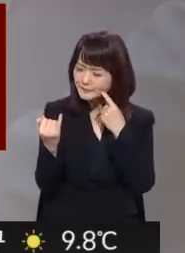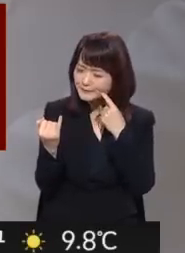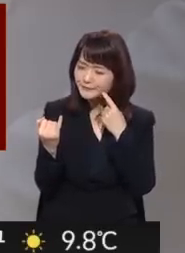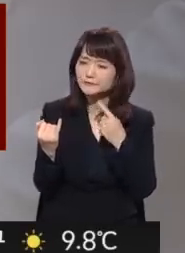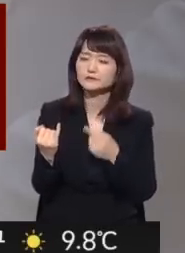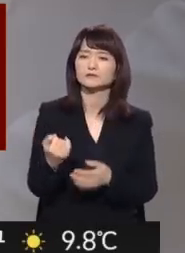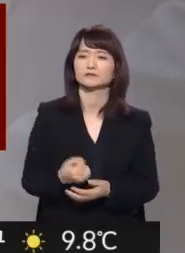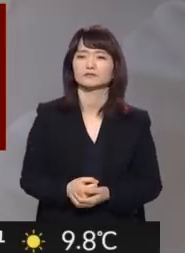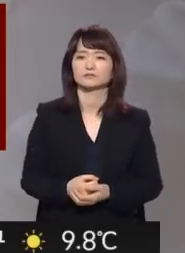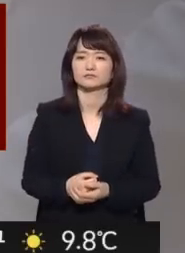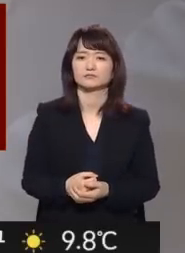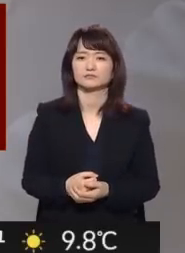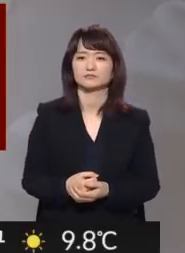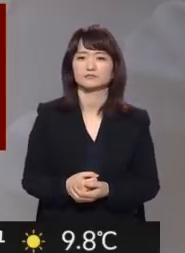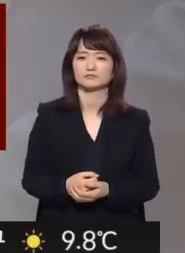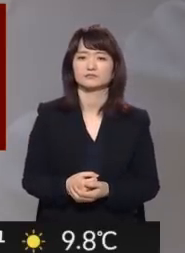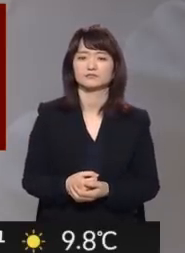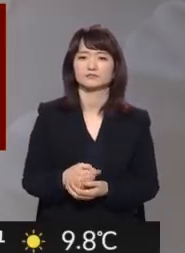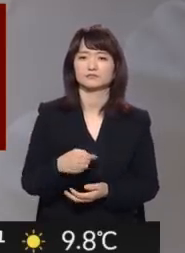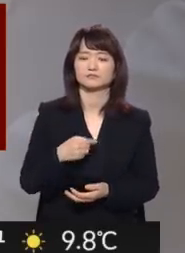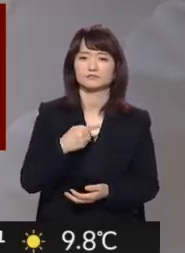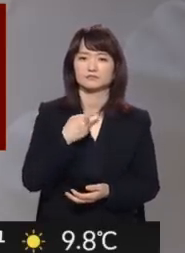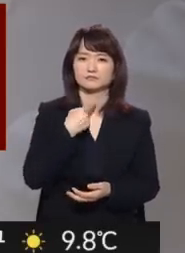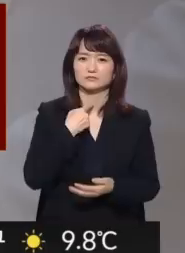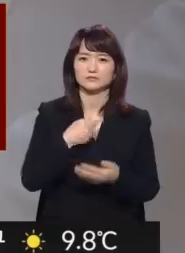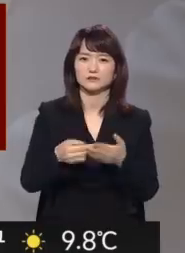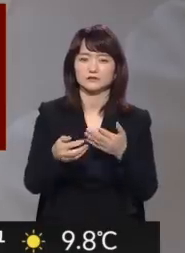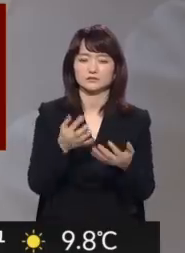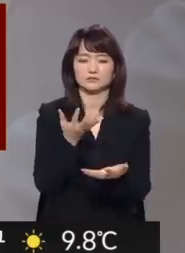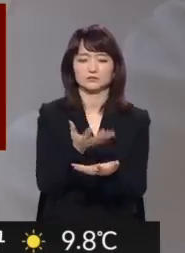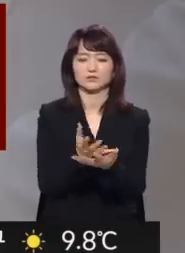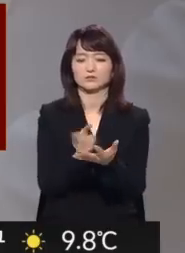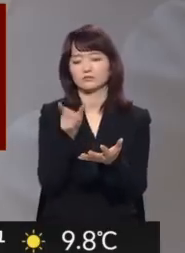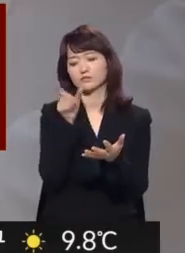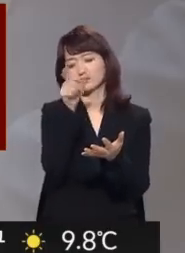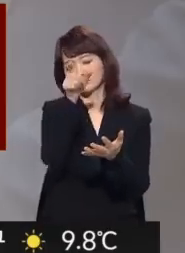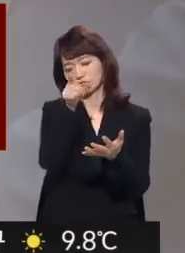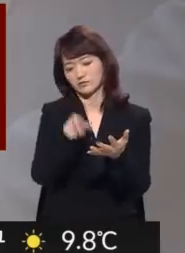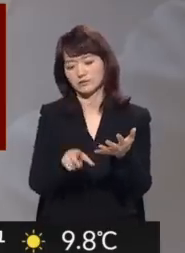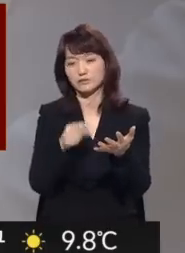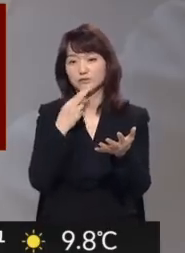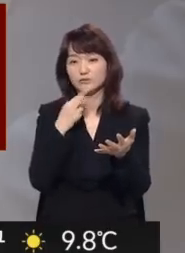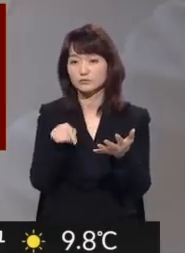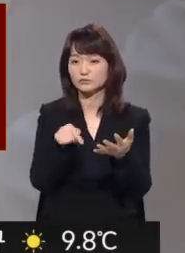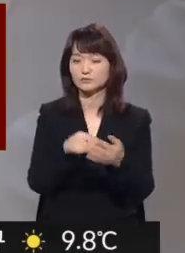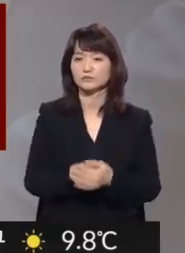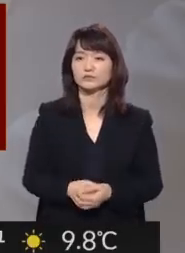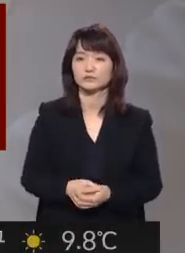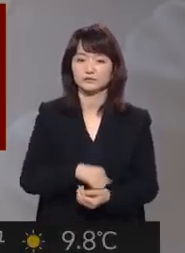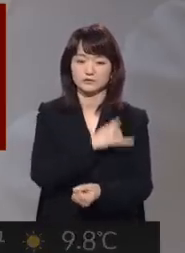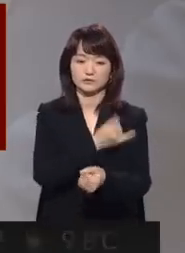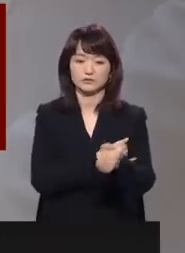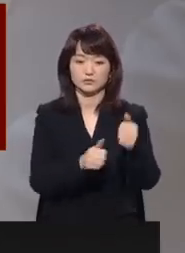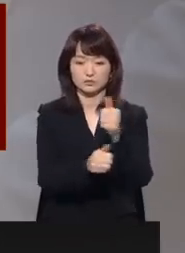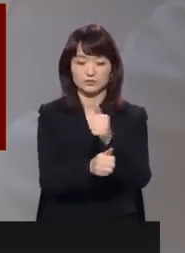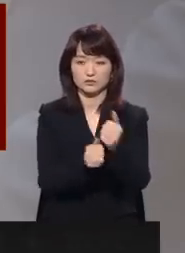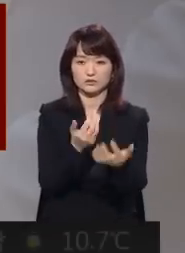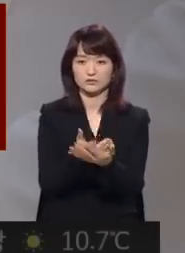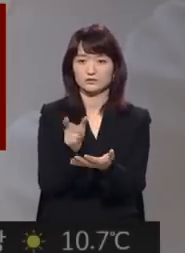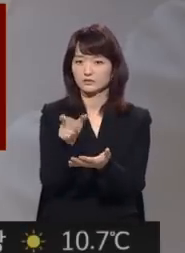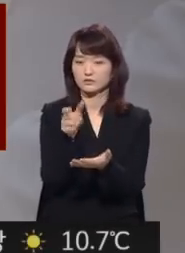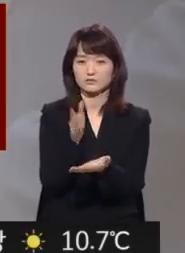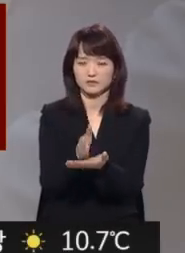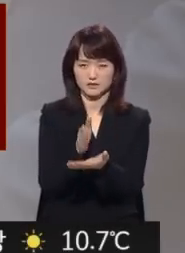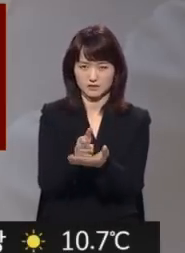몸무게가 적혀 있지 않아서 이걸 물어봤다는데 이력서에 키 몸무게를 왜 적어야 됩니까 이거 인권에서 아예 적지 말라고 한지 오래됐고요